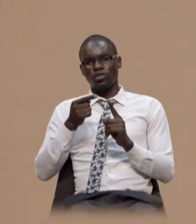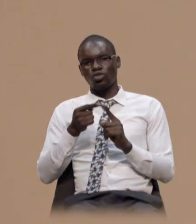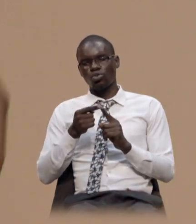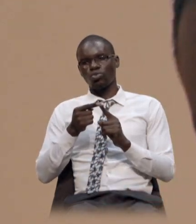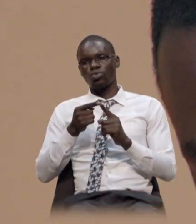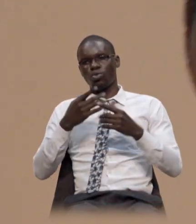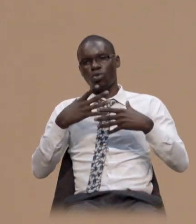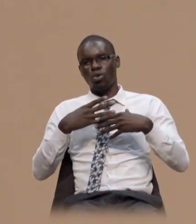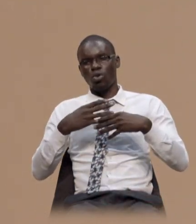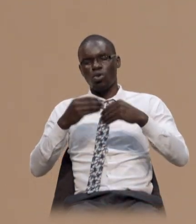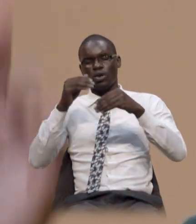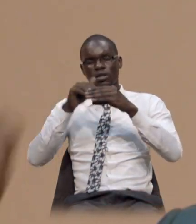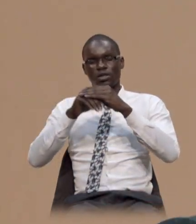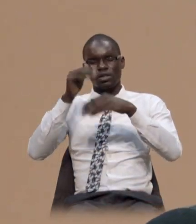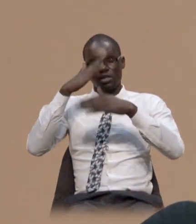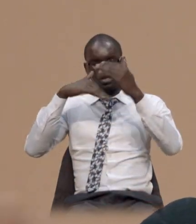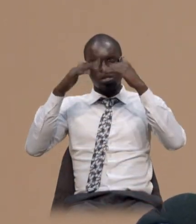kupanda juu